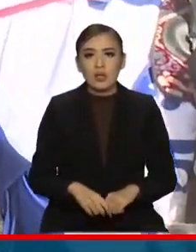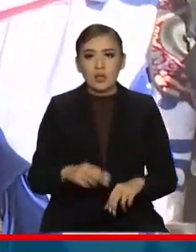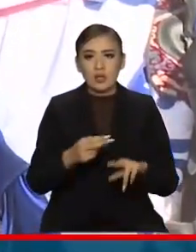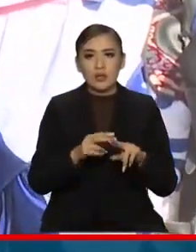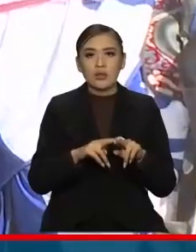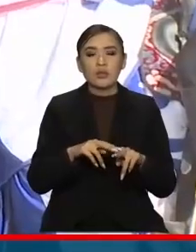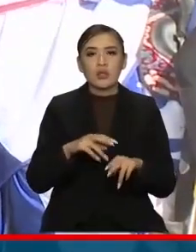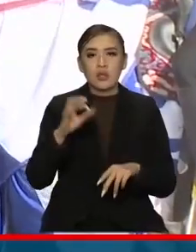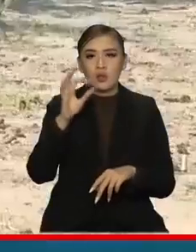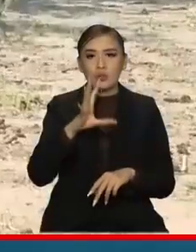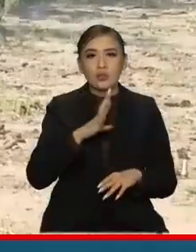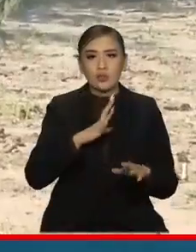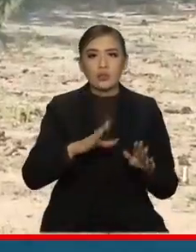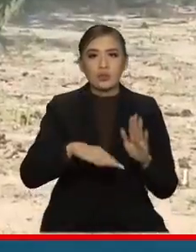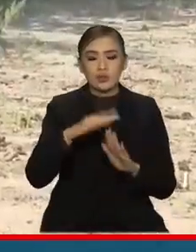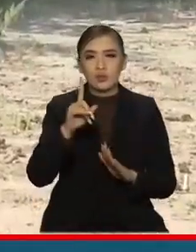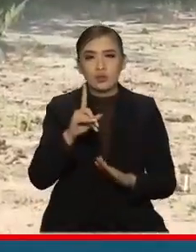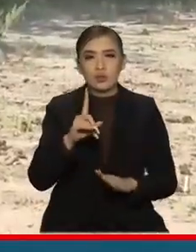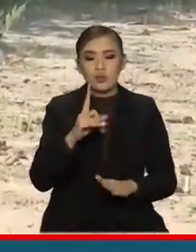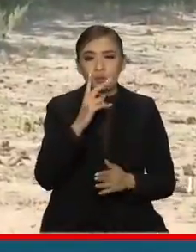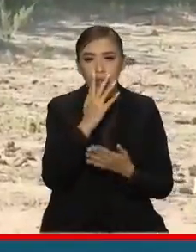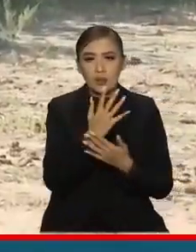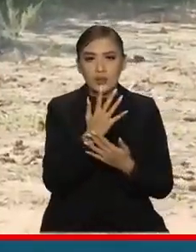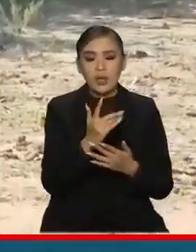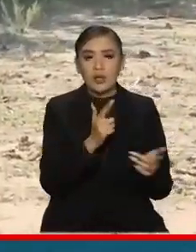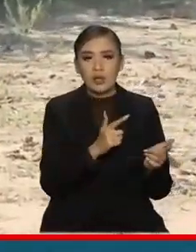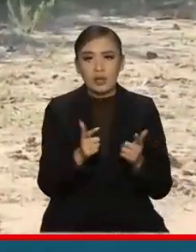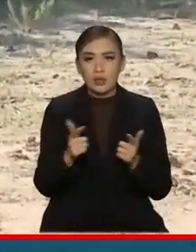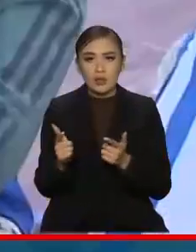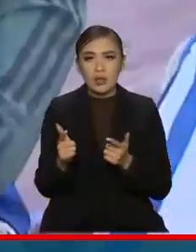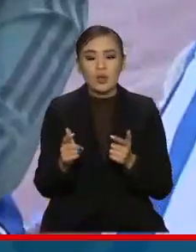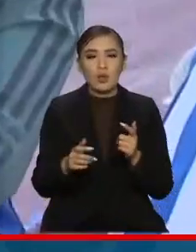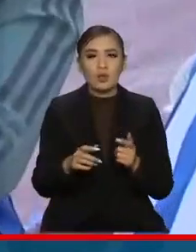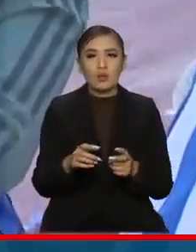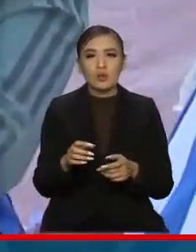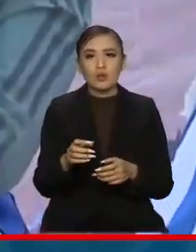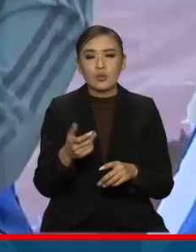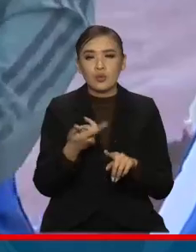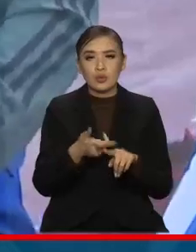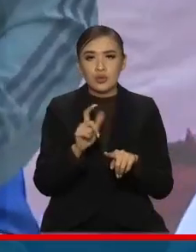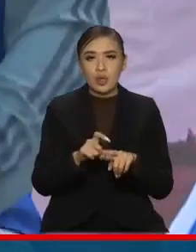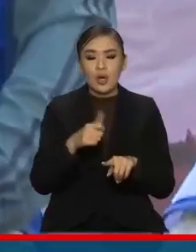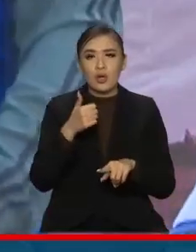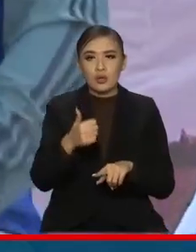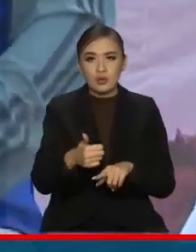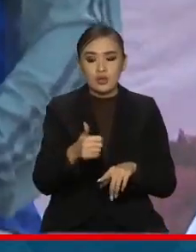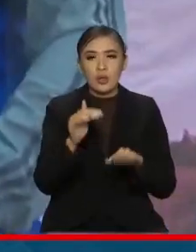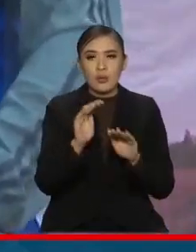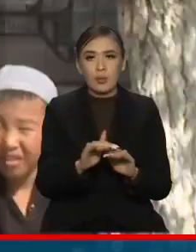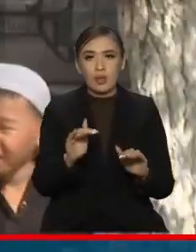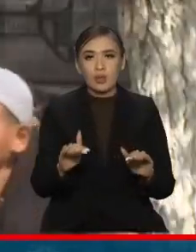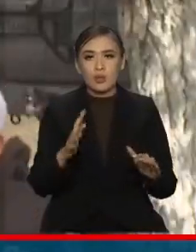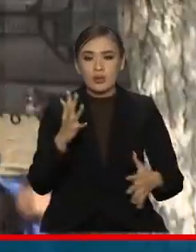атқа мінгенде жығылам демейді, жеңіспен оралам дейді. Дайындығына мен енді өте жақсы баға беремін. Балалардың да ниеті